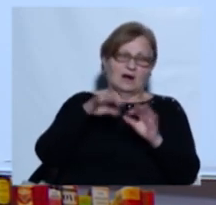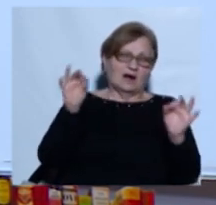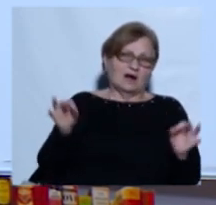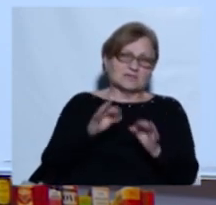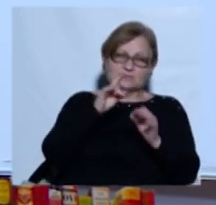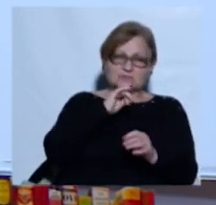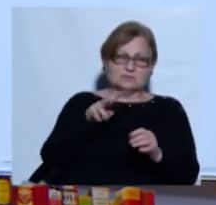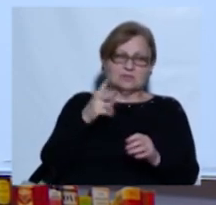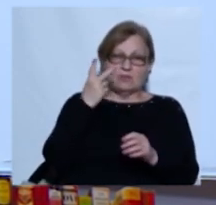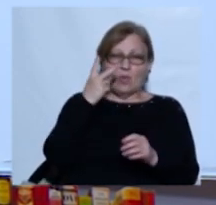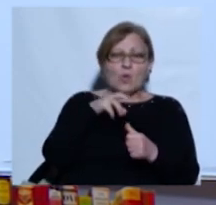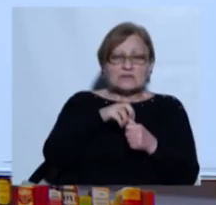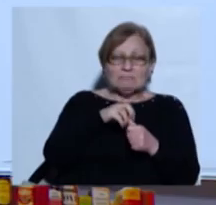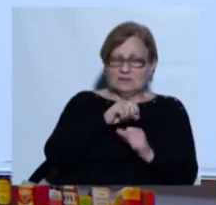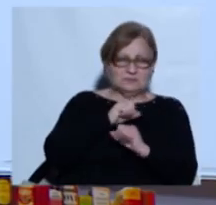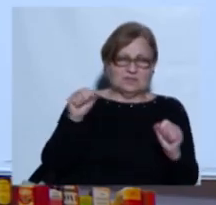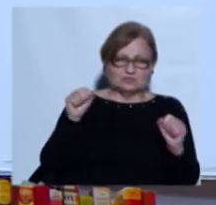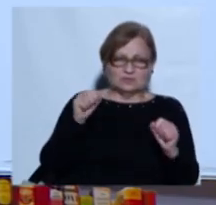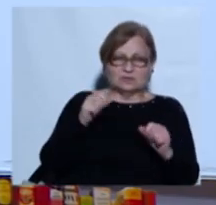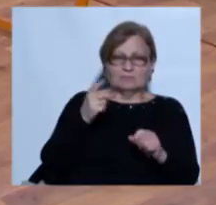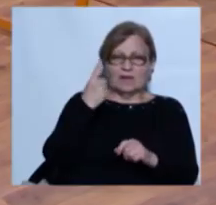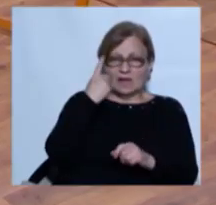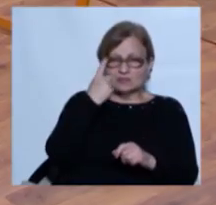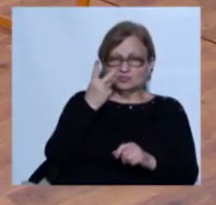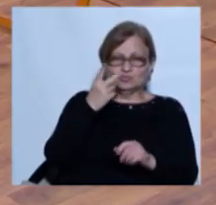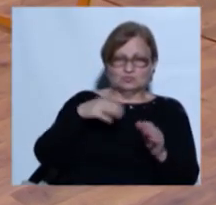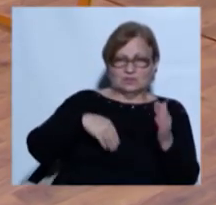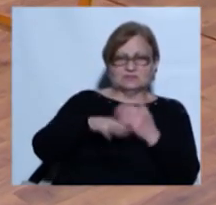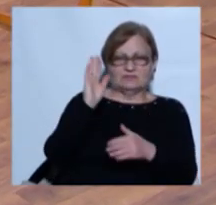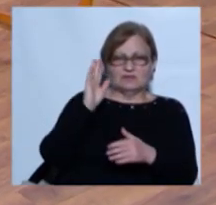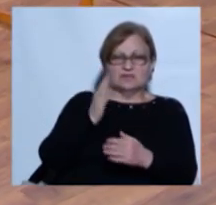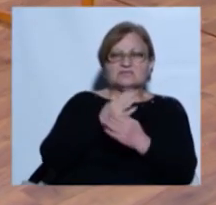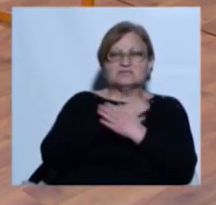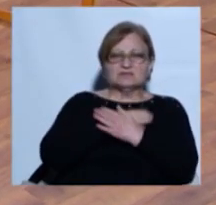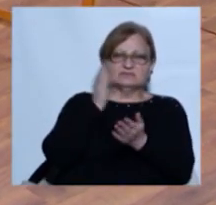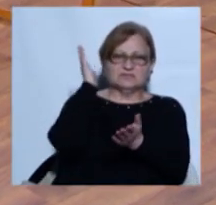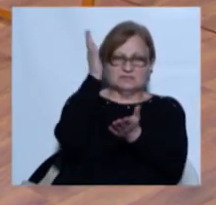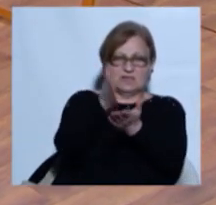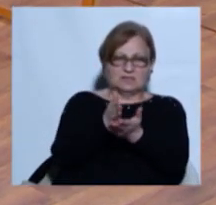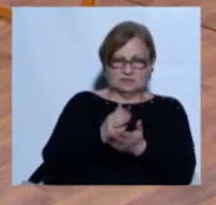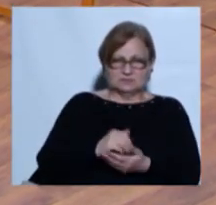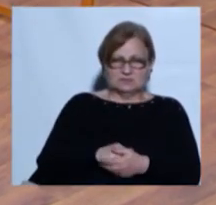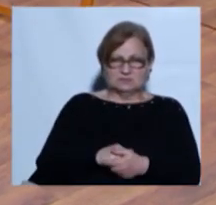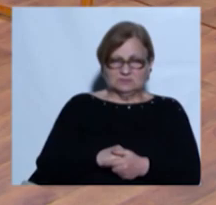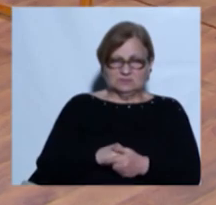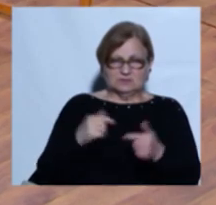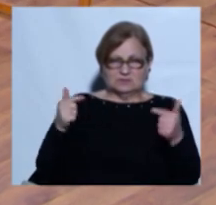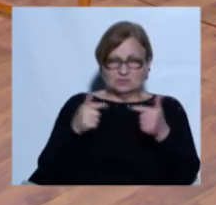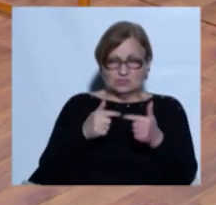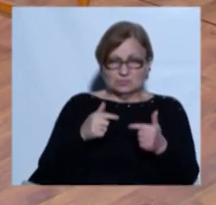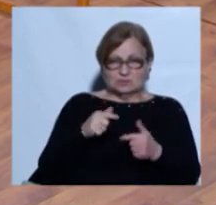არც იქნება. ერთ-ერთი უნდა წავიდეს და უნდა წავიდეს თანაც სიკვდილისაკენ. და აი ზუსტად